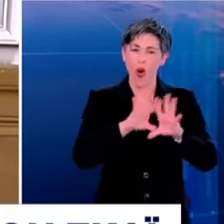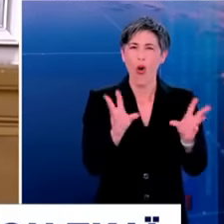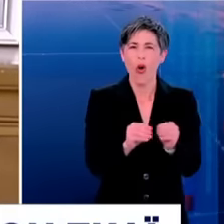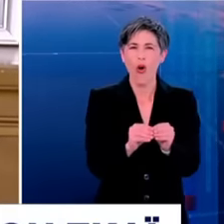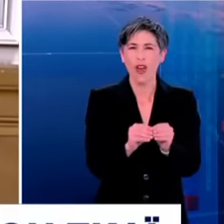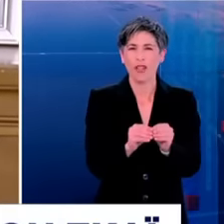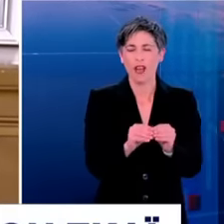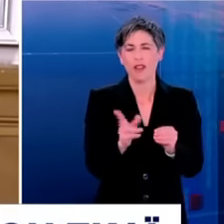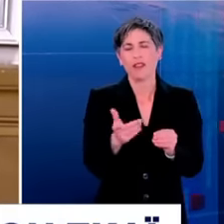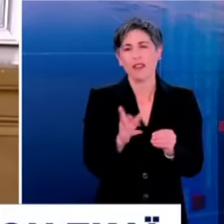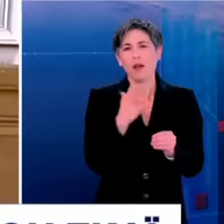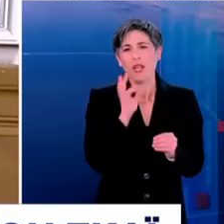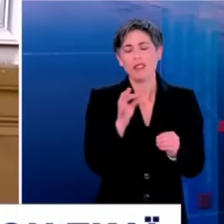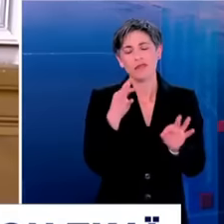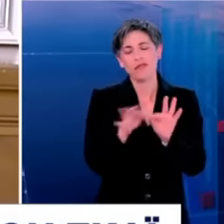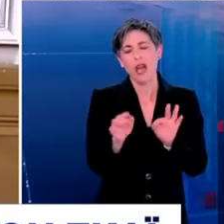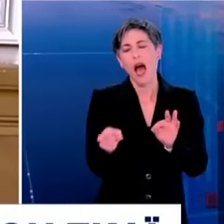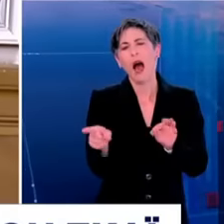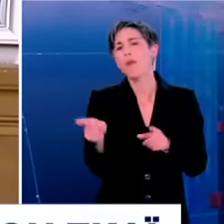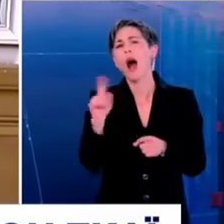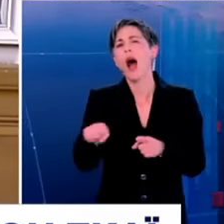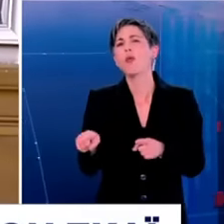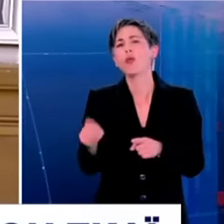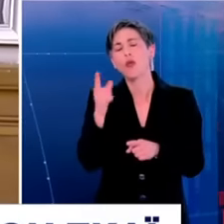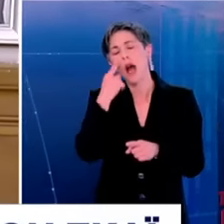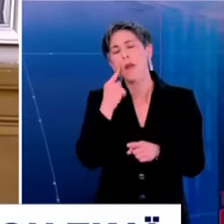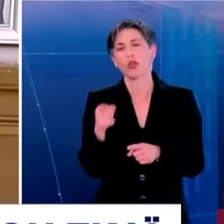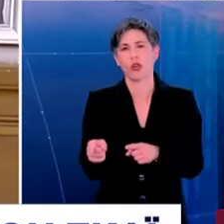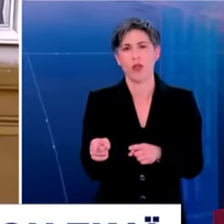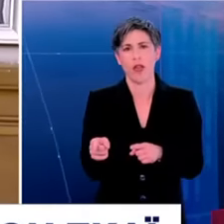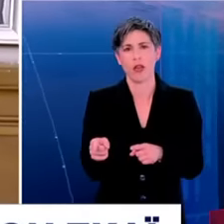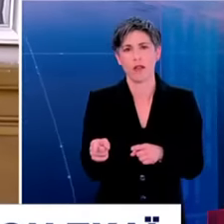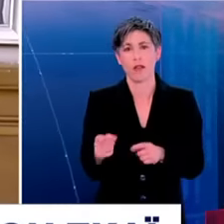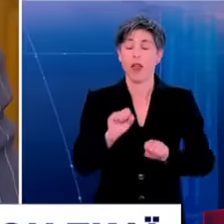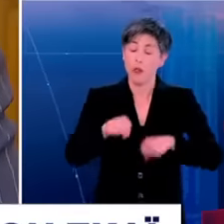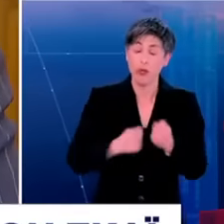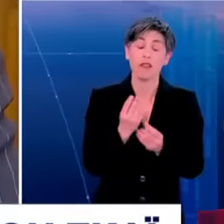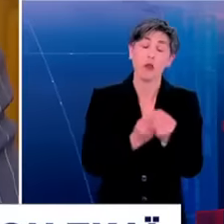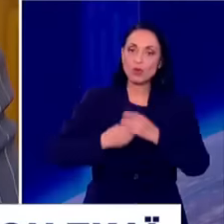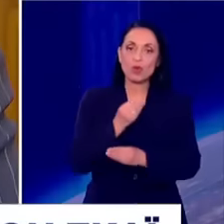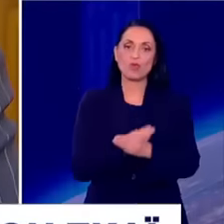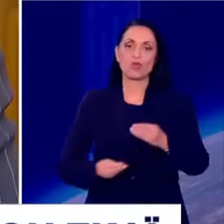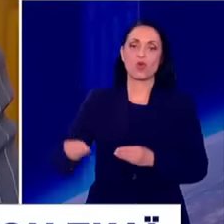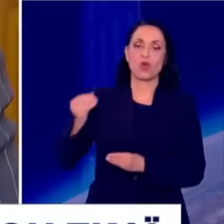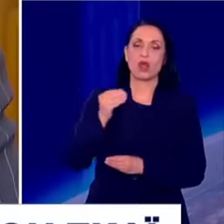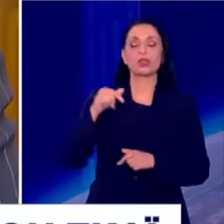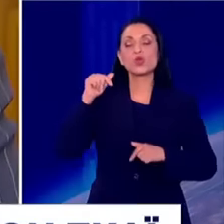κάθε τραγωδία πρέπει να είναι μια ευκαιρία να αναλογιστούμε τι μπορούμε να κάνουμε καλύτερα, να προσπαθήσουμε ακόμα περισσότερο. Πάμε, κύριε Πρόεδρε, λίγο στην οικονομία. Για να